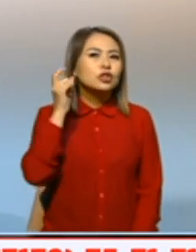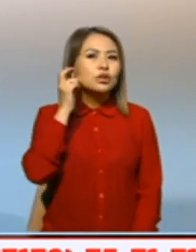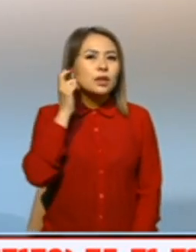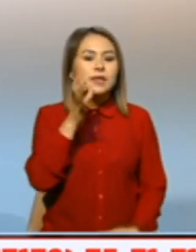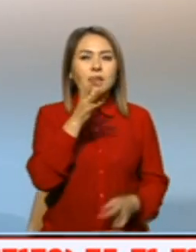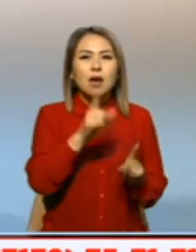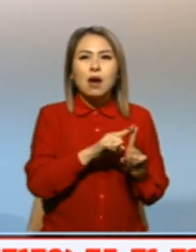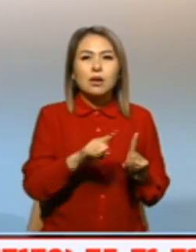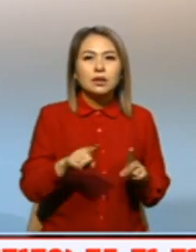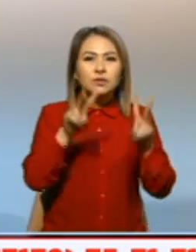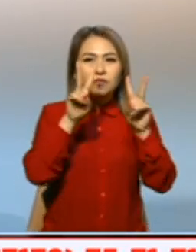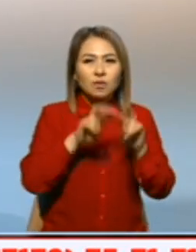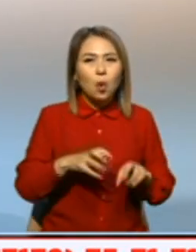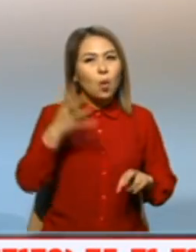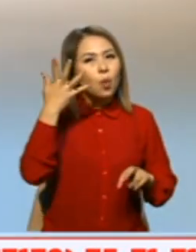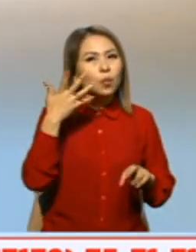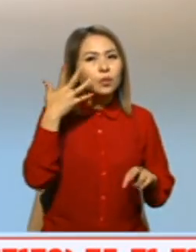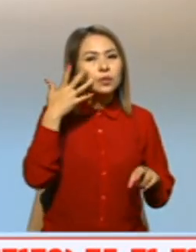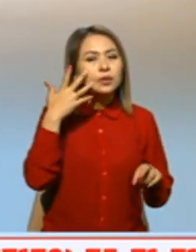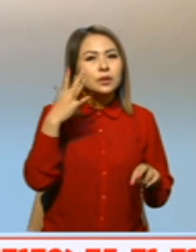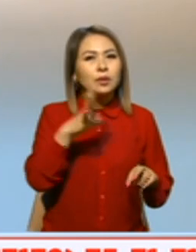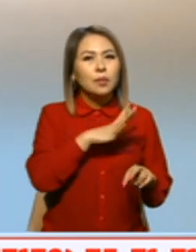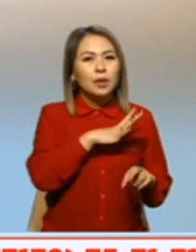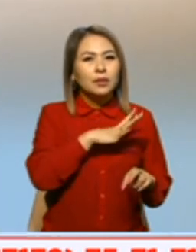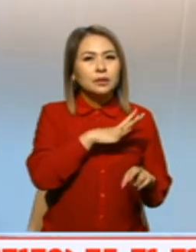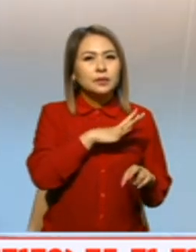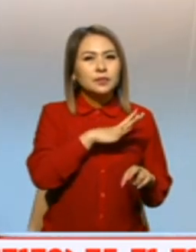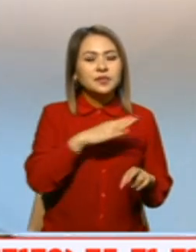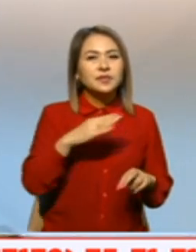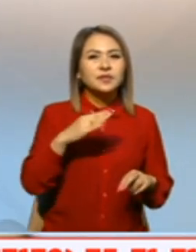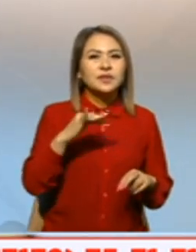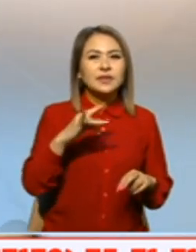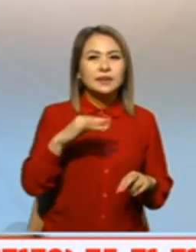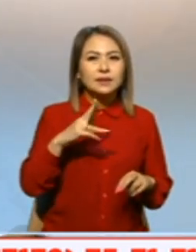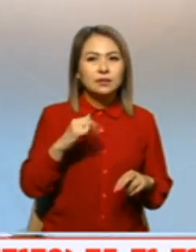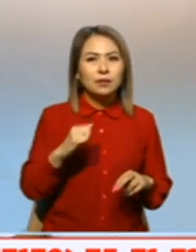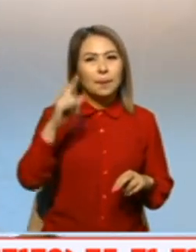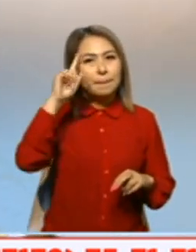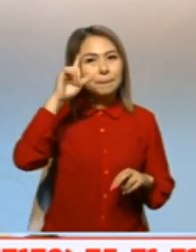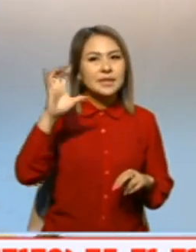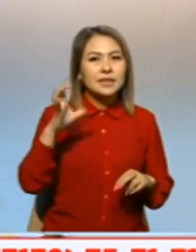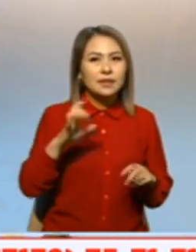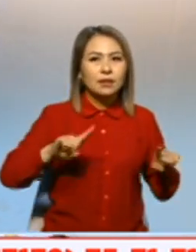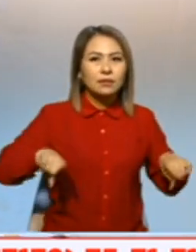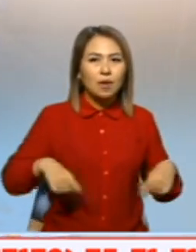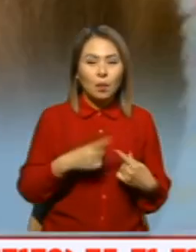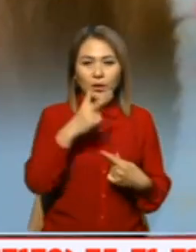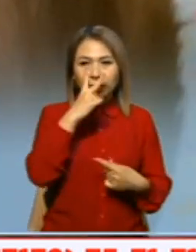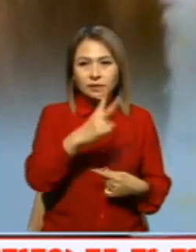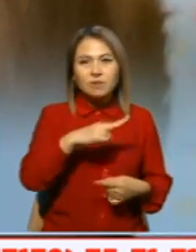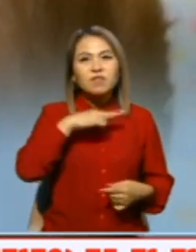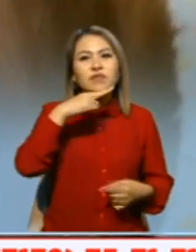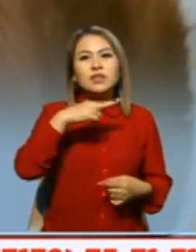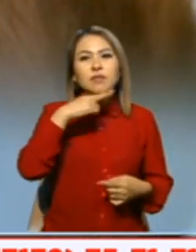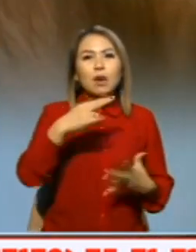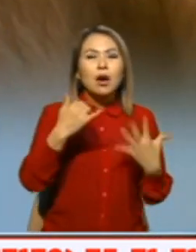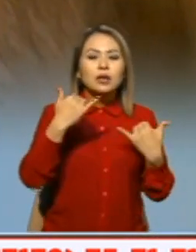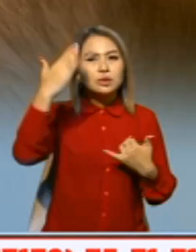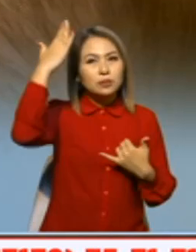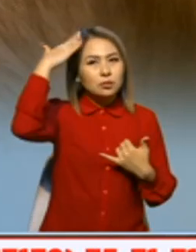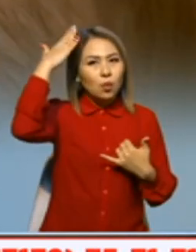балаларды скрининг жүргізген кезде, мұнда физикалық, психикалық дамуына назар аударады, яғни баланың